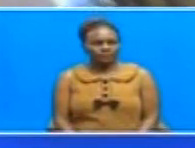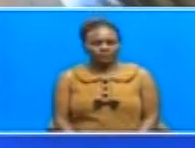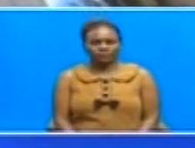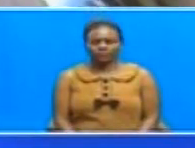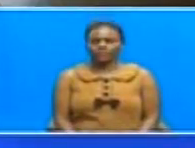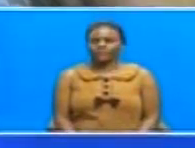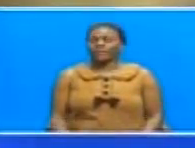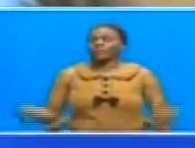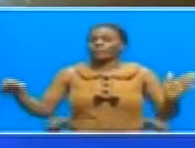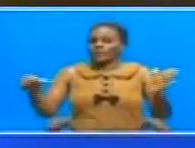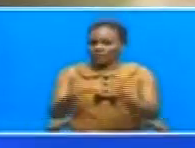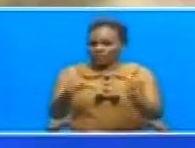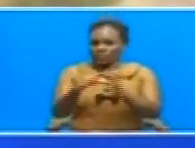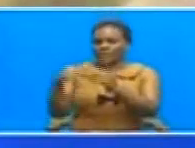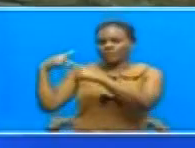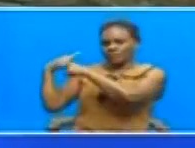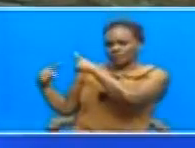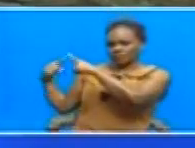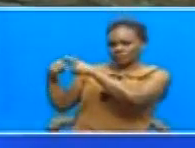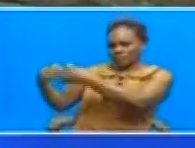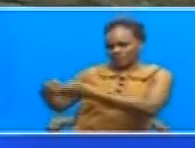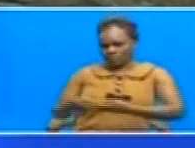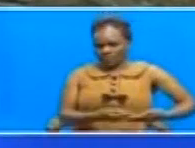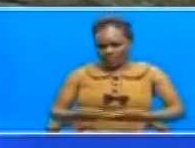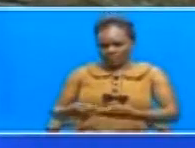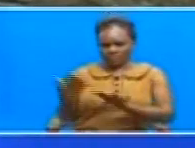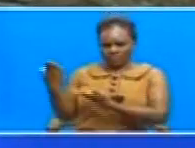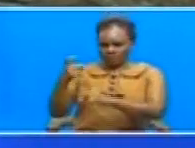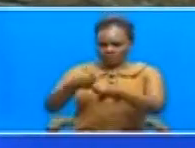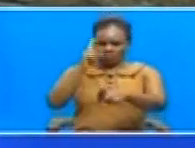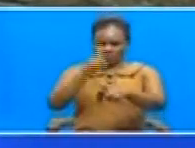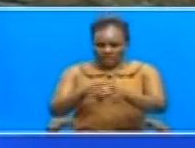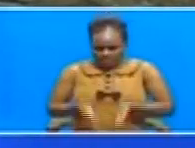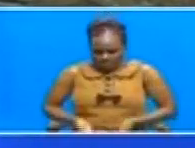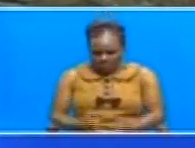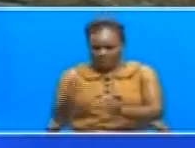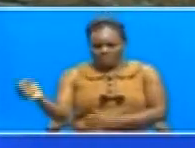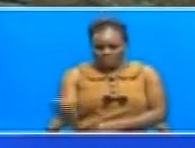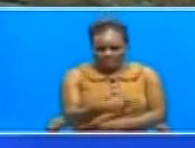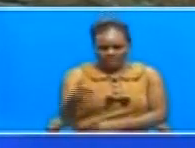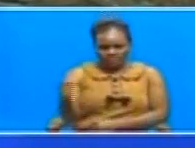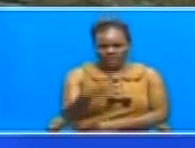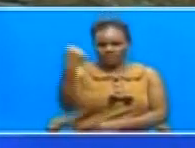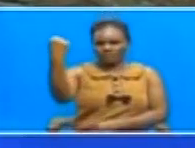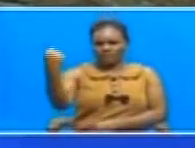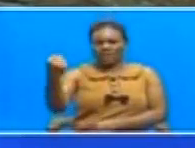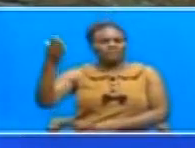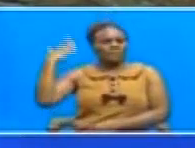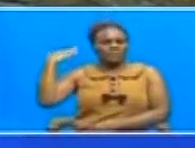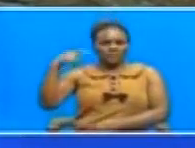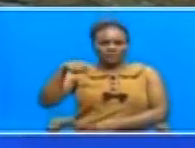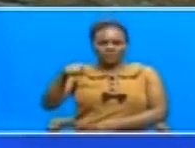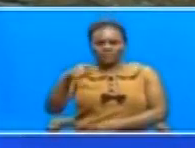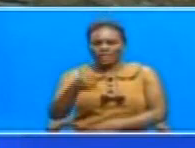Ndiyo masaibu anayopitia Precious Favor Ooko tangu azaliwe miezi mitano iliyopita katika hospitali ya Karachuonyo. Yeye